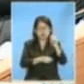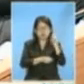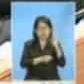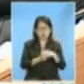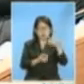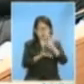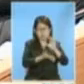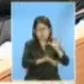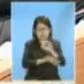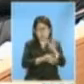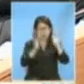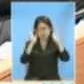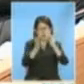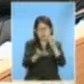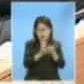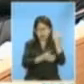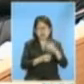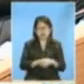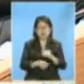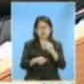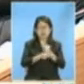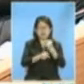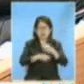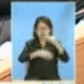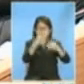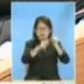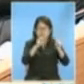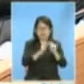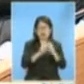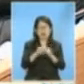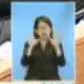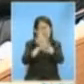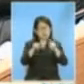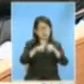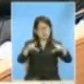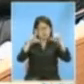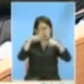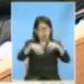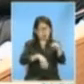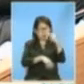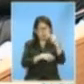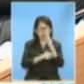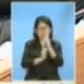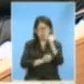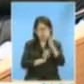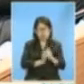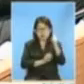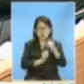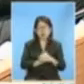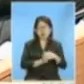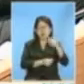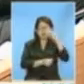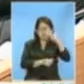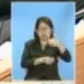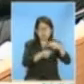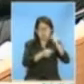าลทำกิจกรรมปิดปากสังคมสร้างภาพว่าเป็นคนดีท่านกล้าตรวจสอบเรื่องต้น